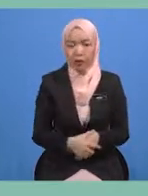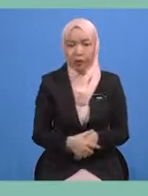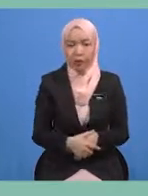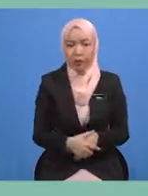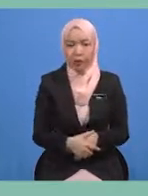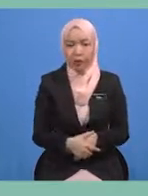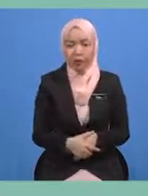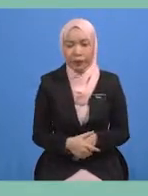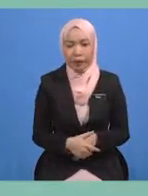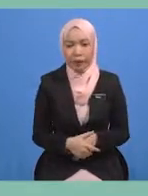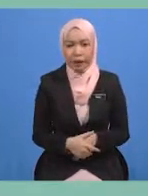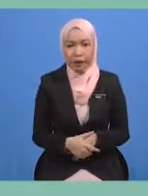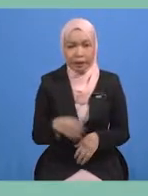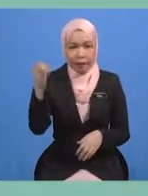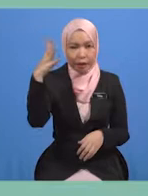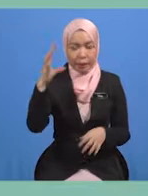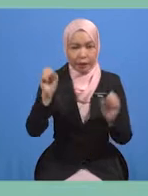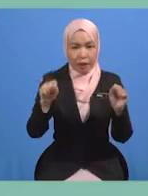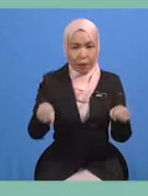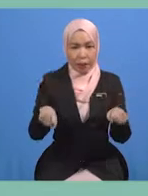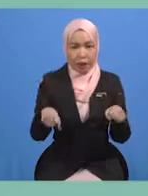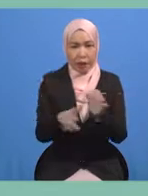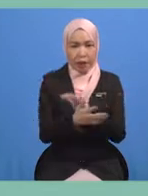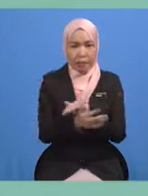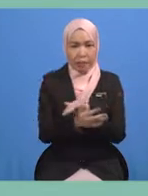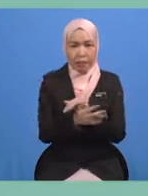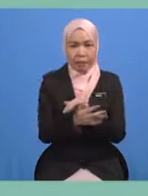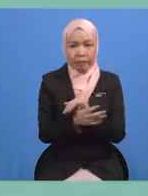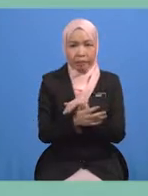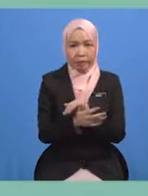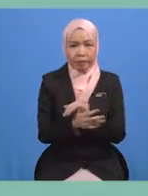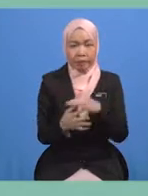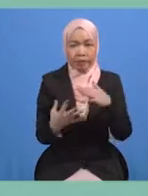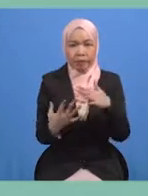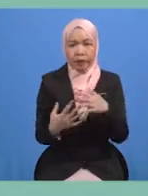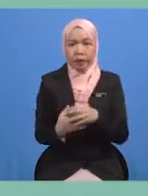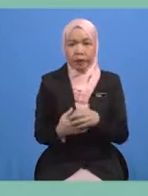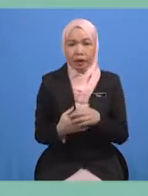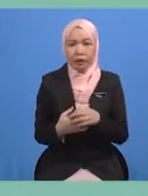Cahaya matahari juga membolehkan tumbuhan menjalankan fotosintesis.